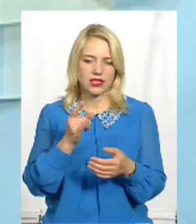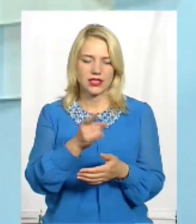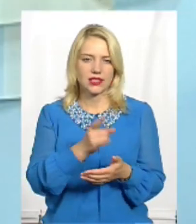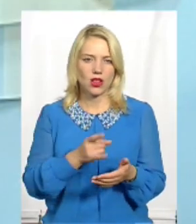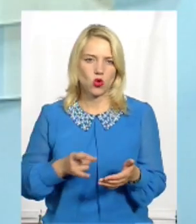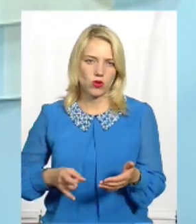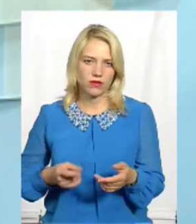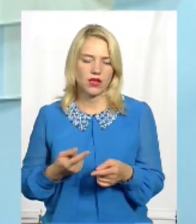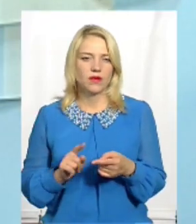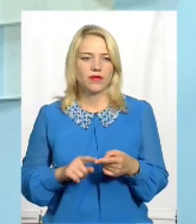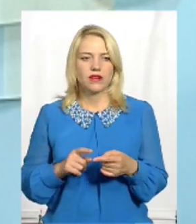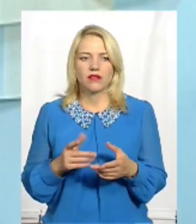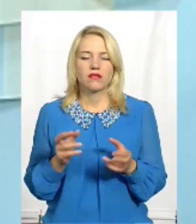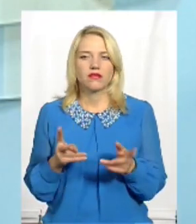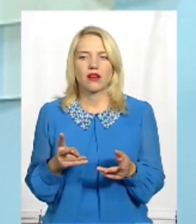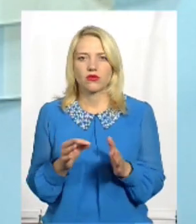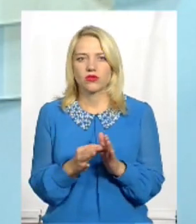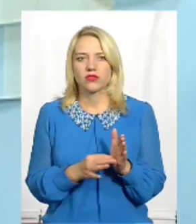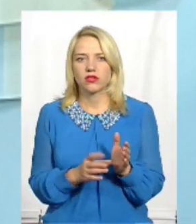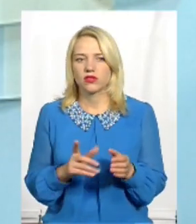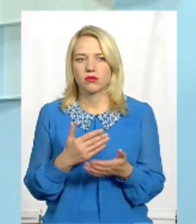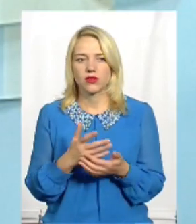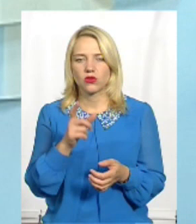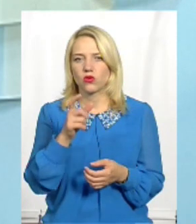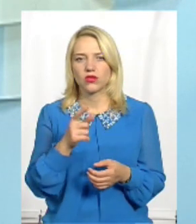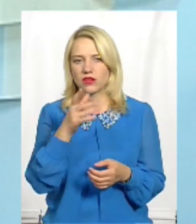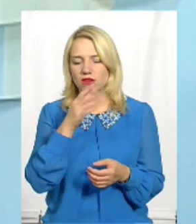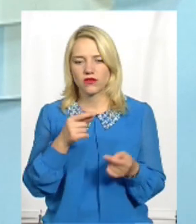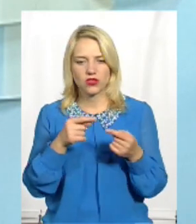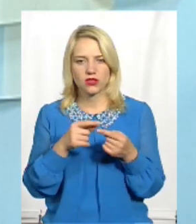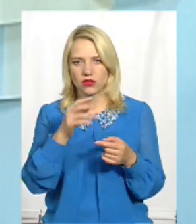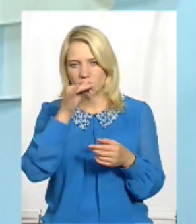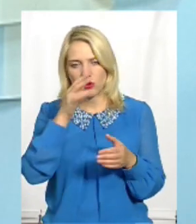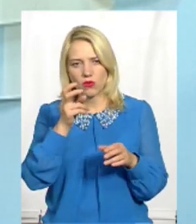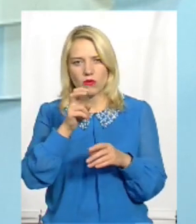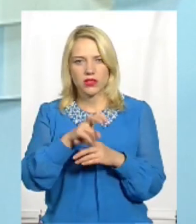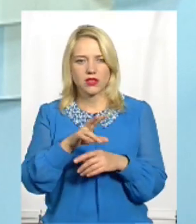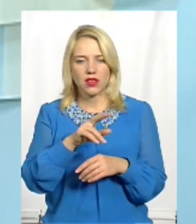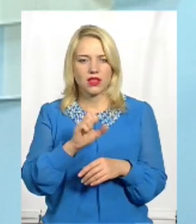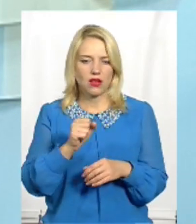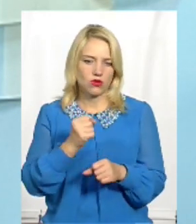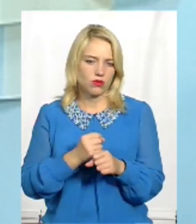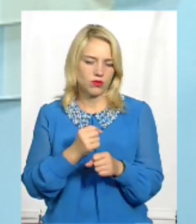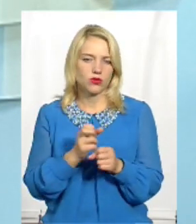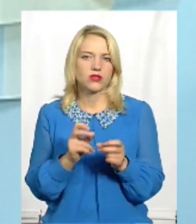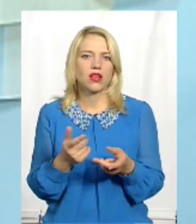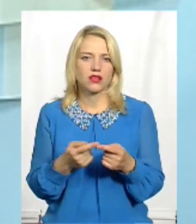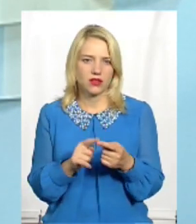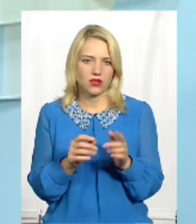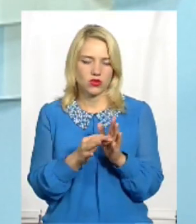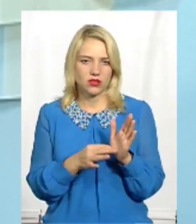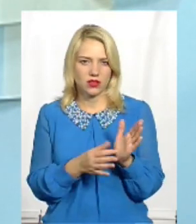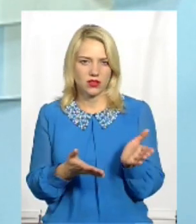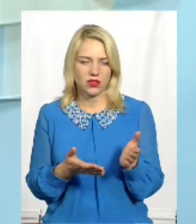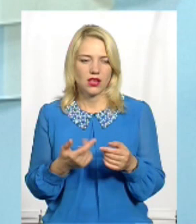дуже важко оцінити, як, наприклад, оцінити те, що людина невчасно попала на роботу в грошах, там, чи в збитки для міста. Тобто справа не в тому. Справа